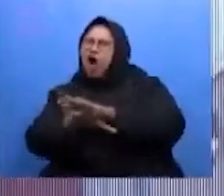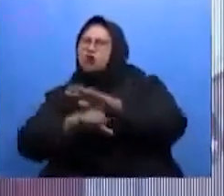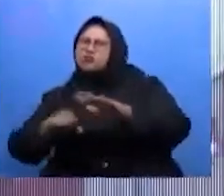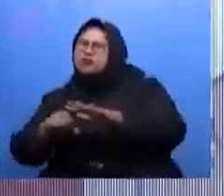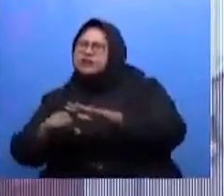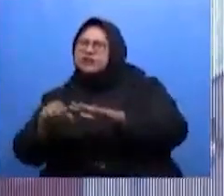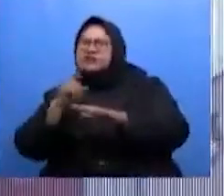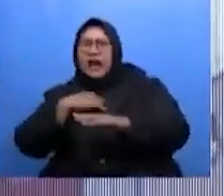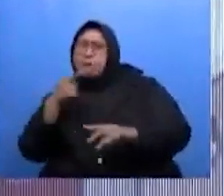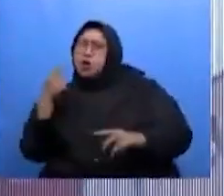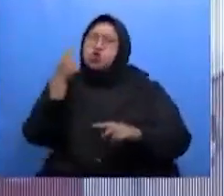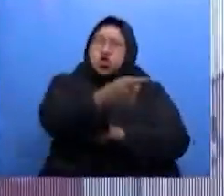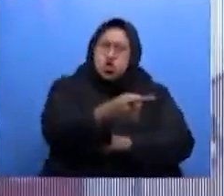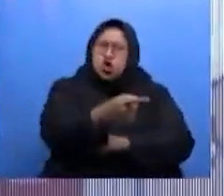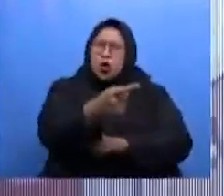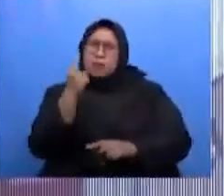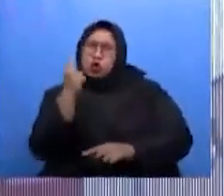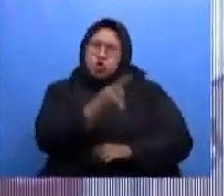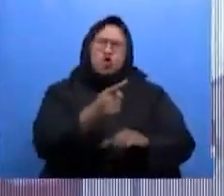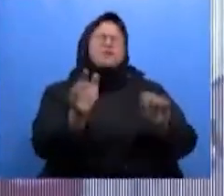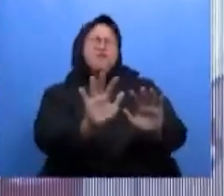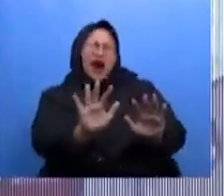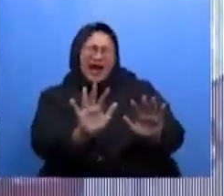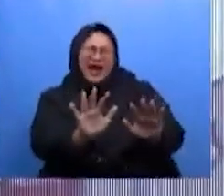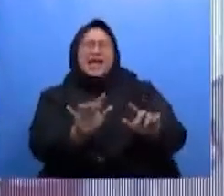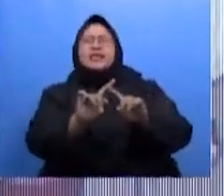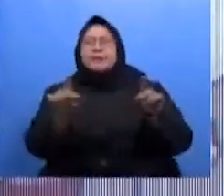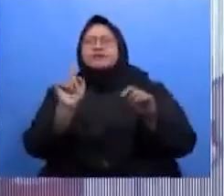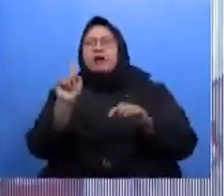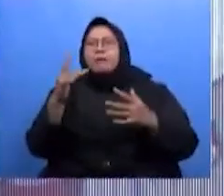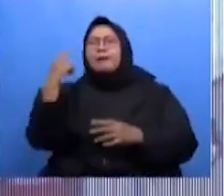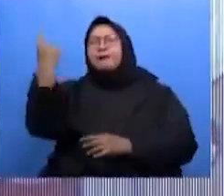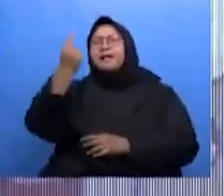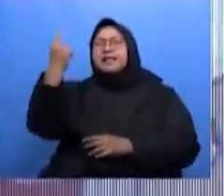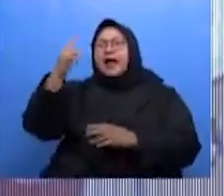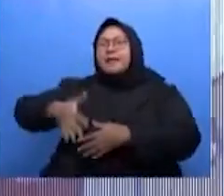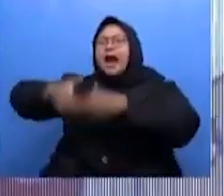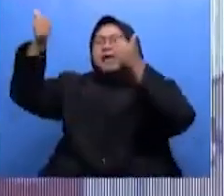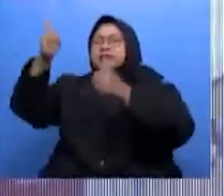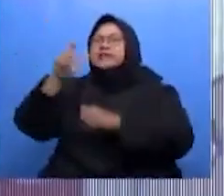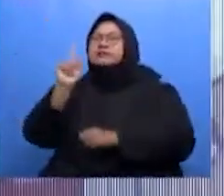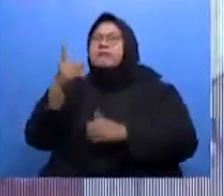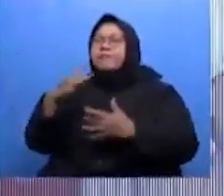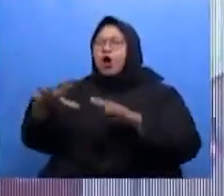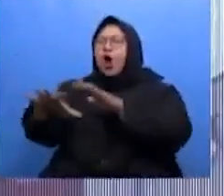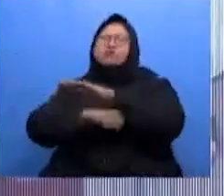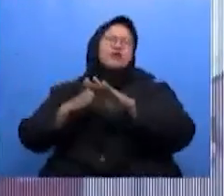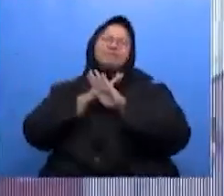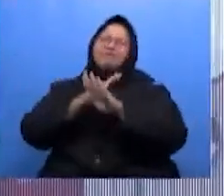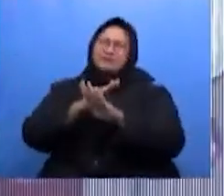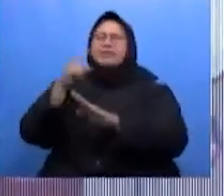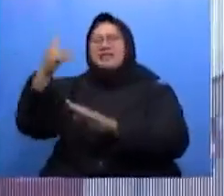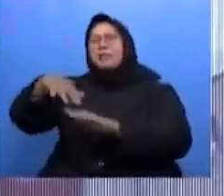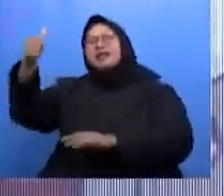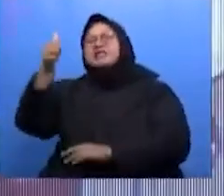menuduh saya hanya ingin menyampaikan bahwa keberhasilan pemerintahan salah satunya adalah dengan anti korupsi